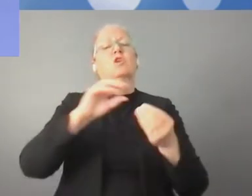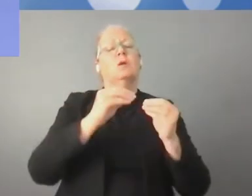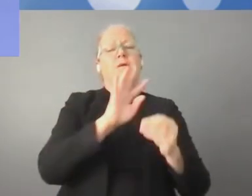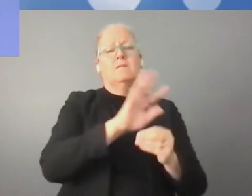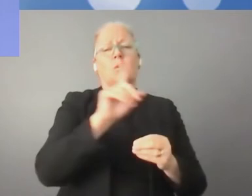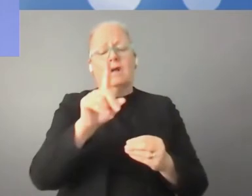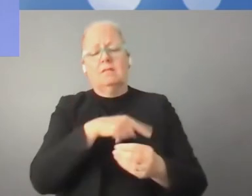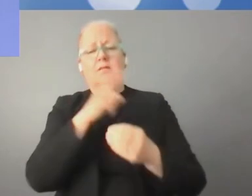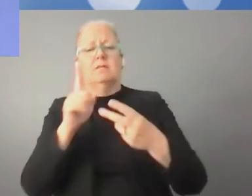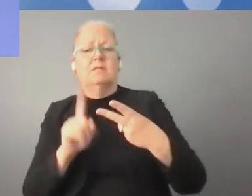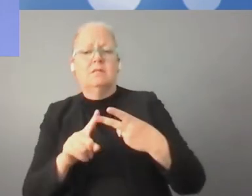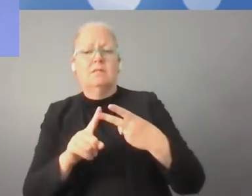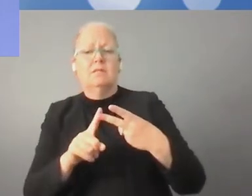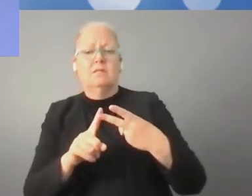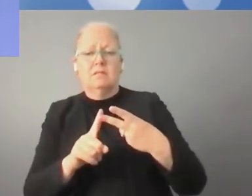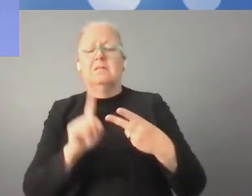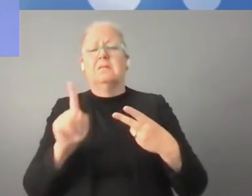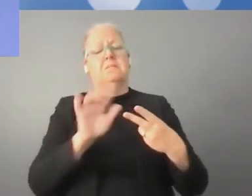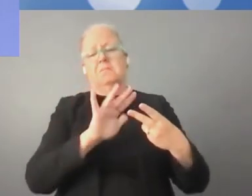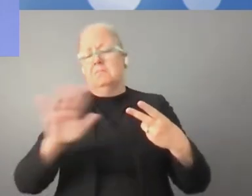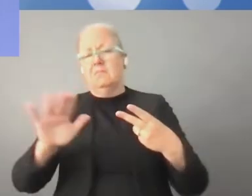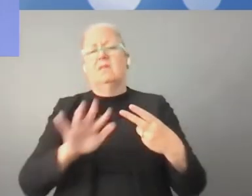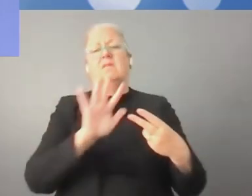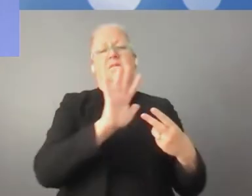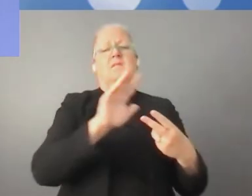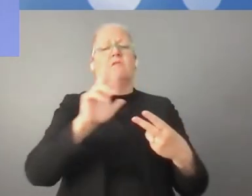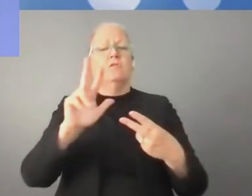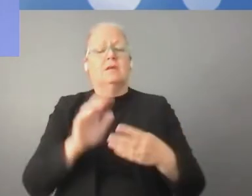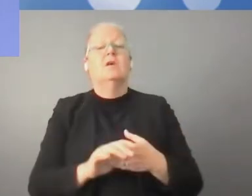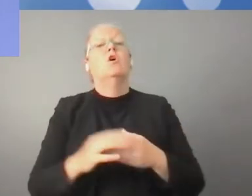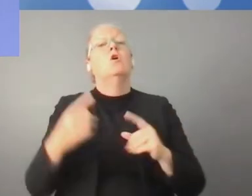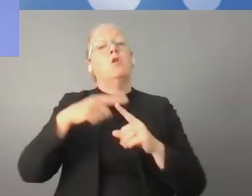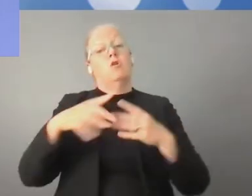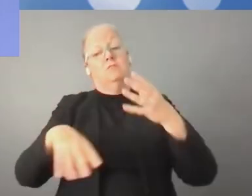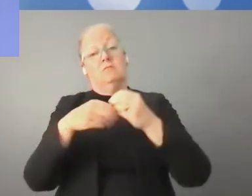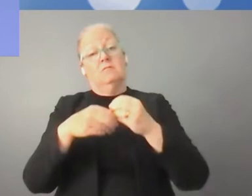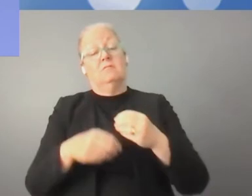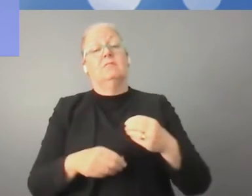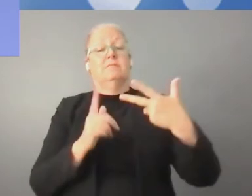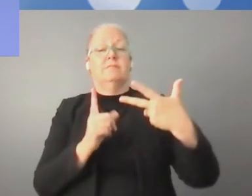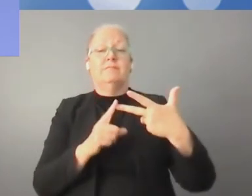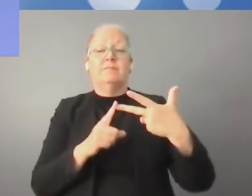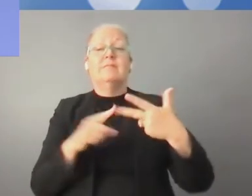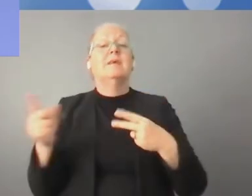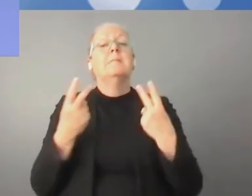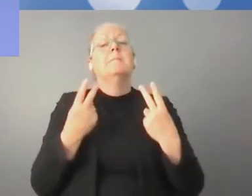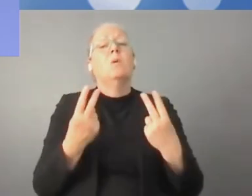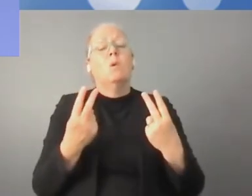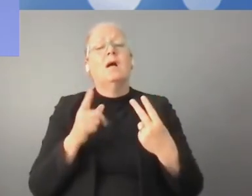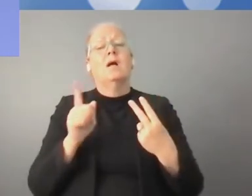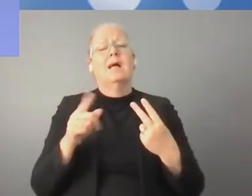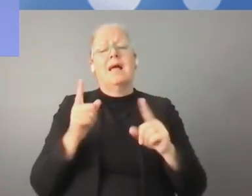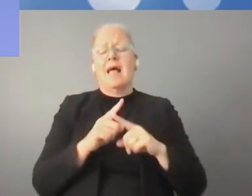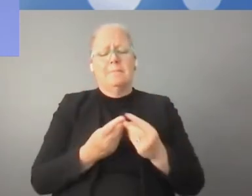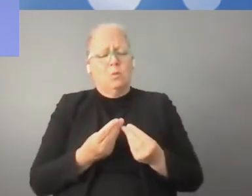مقطوعة فوتشيخ كولر وبولونيز شوبانا أسدور